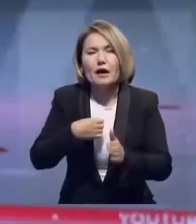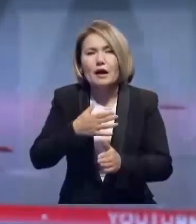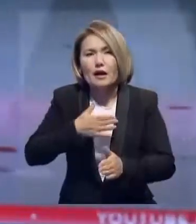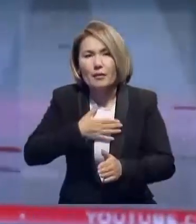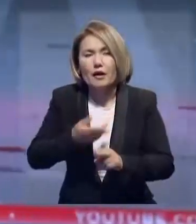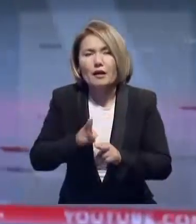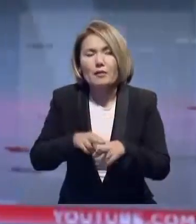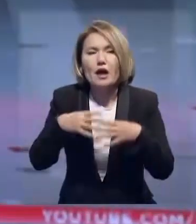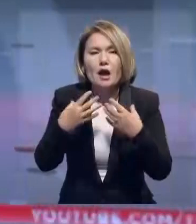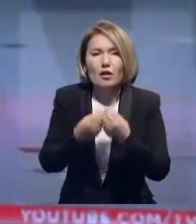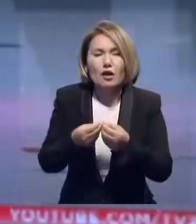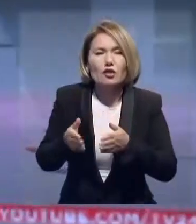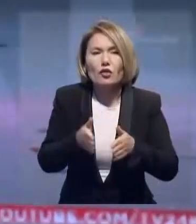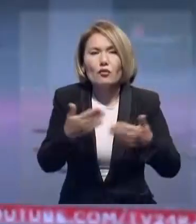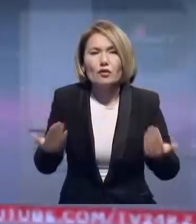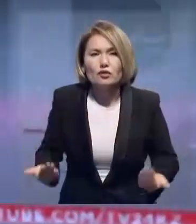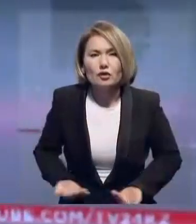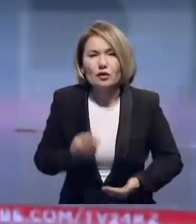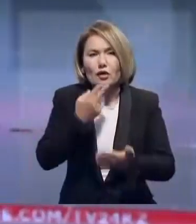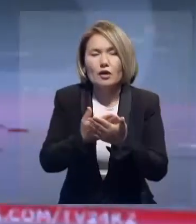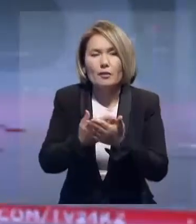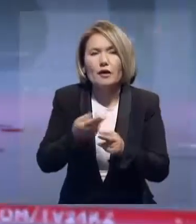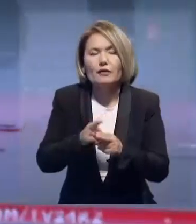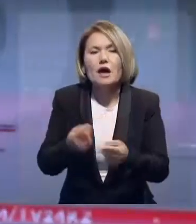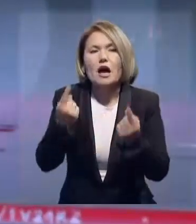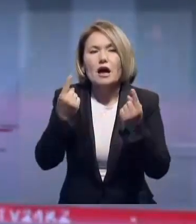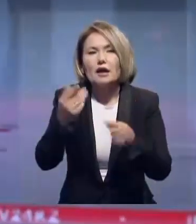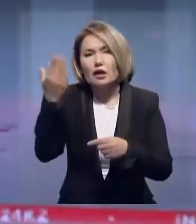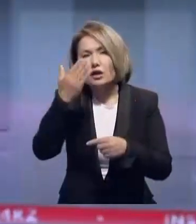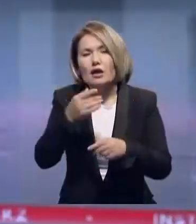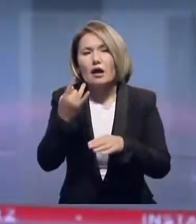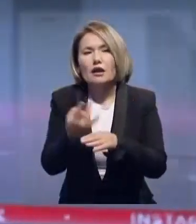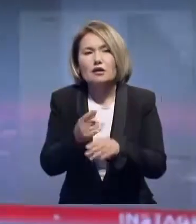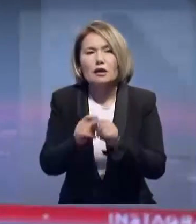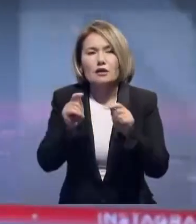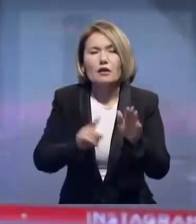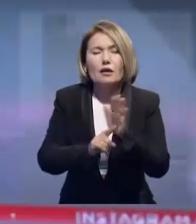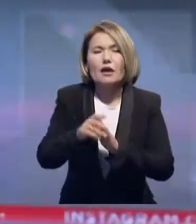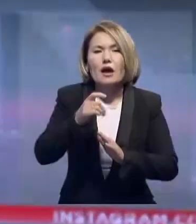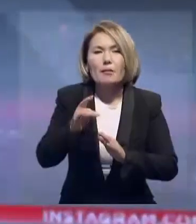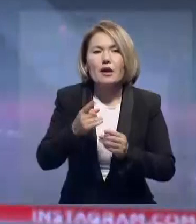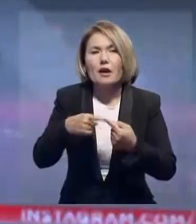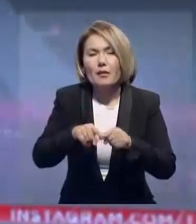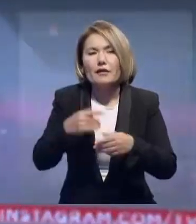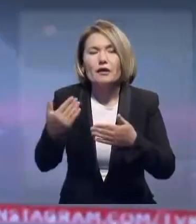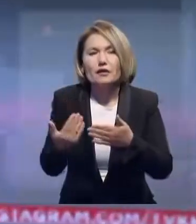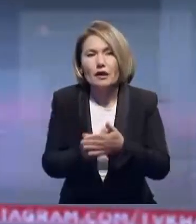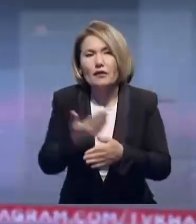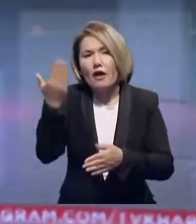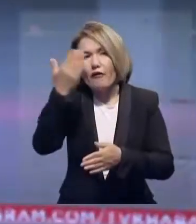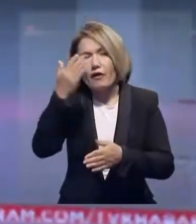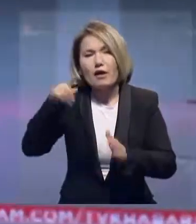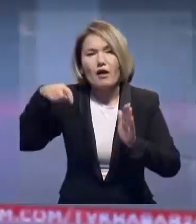әулетінің өнегелі өмір жолынан сыр шертеді. Өңірде осындай ірі киножоба алғаш рет қолға алынды. Хабар агенттігінің жаңа